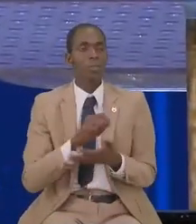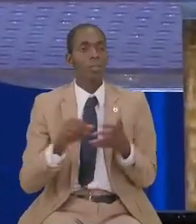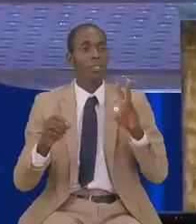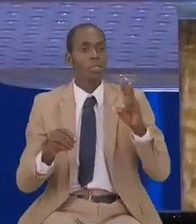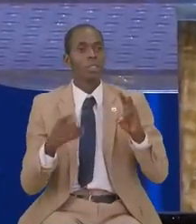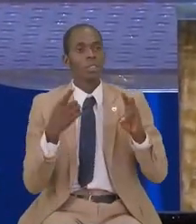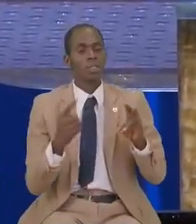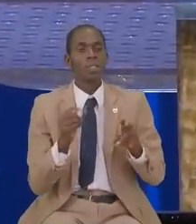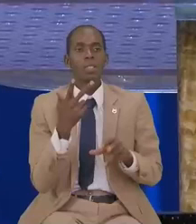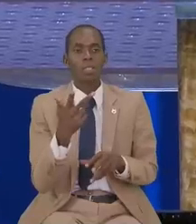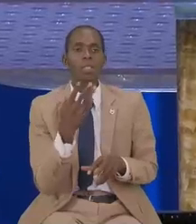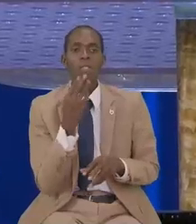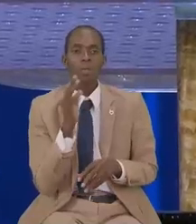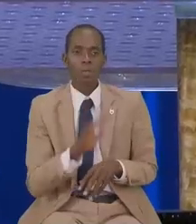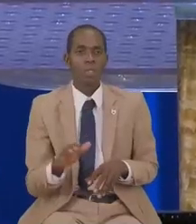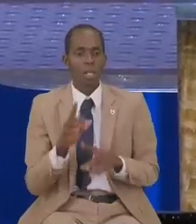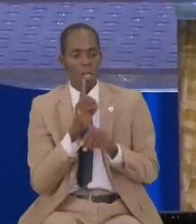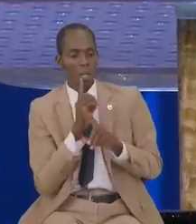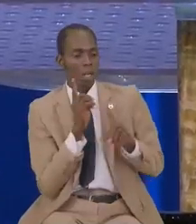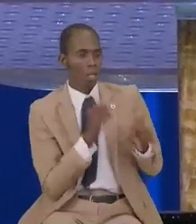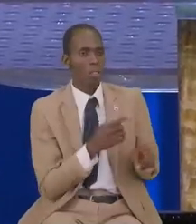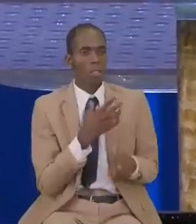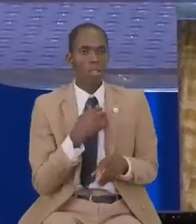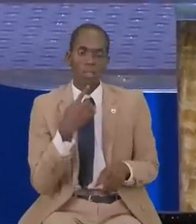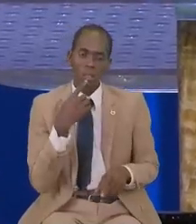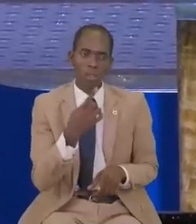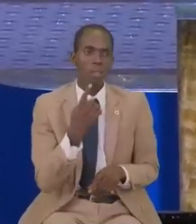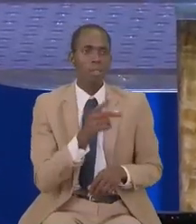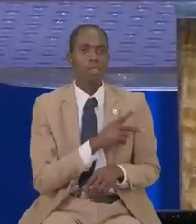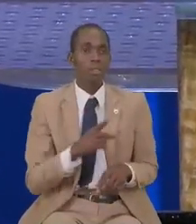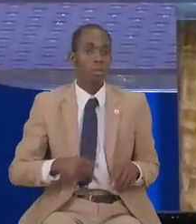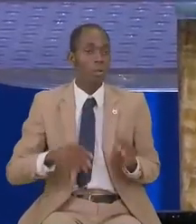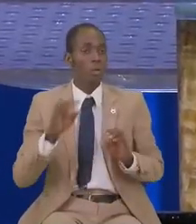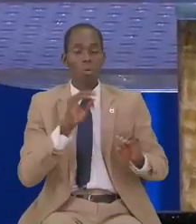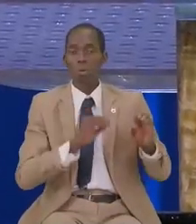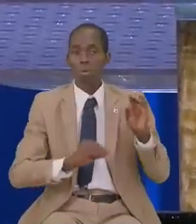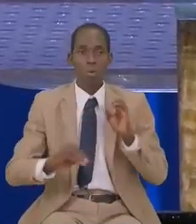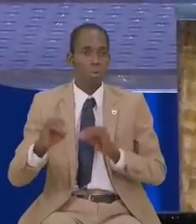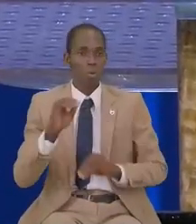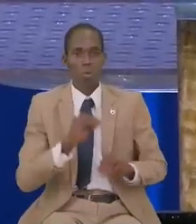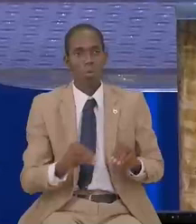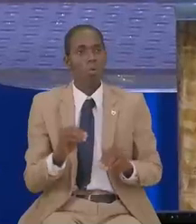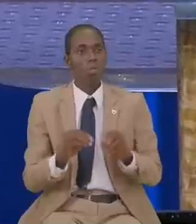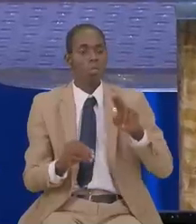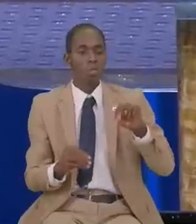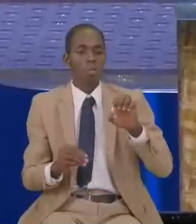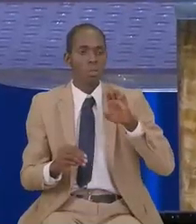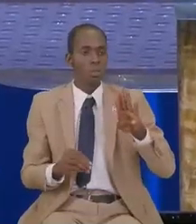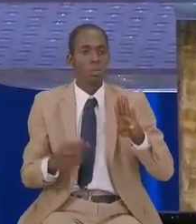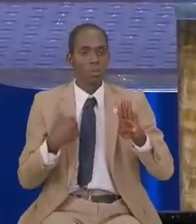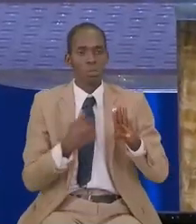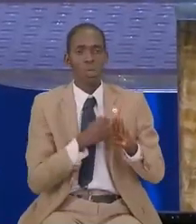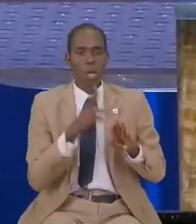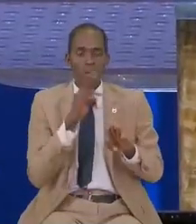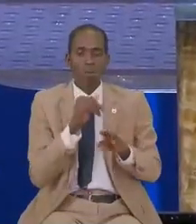16. Et Sadrach, Meshach et Abednego répliquèrent au roi Nebuchadnezzar. Nous n'avons pas